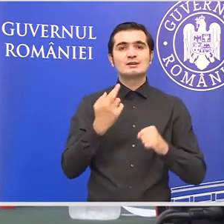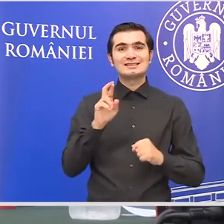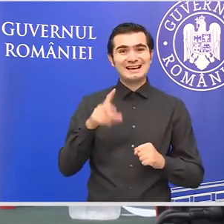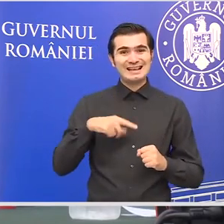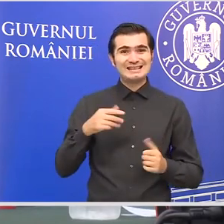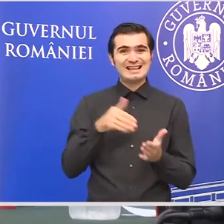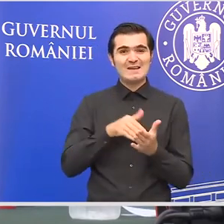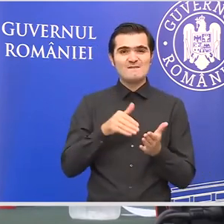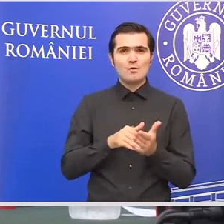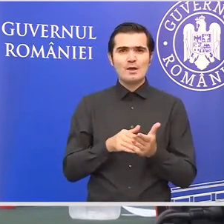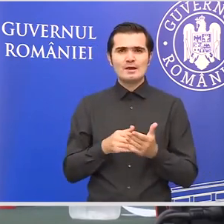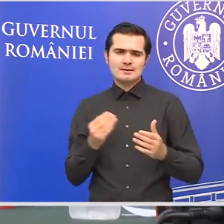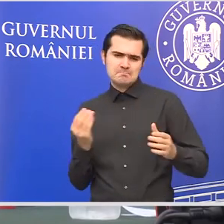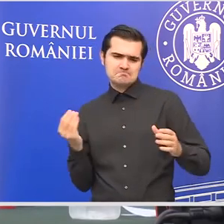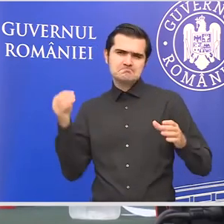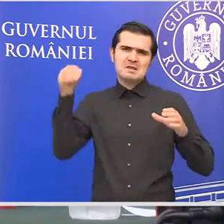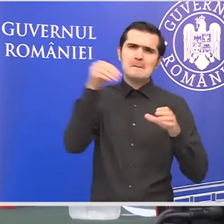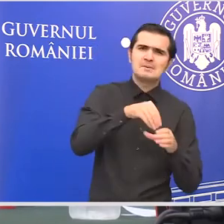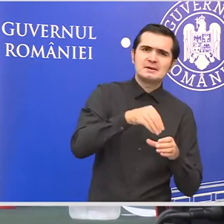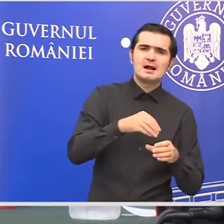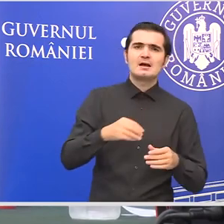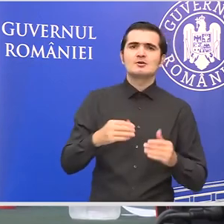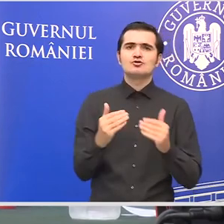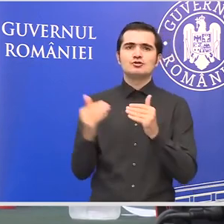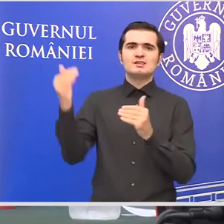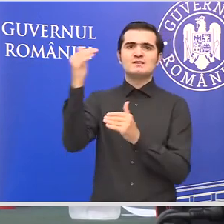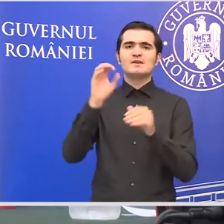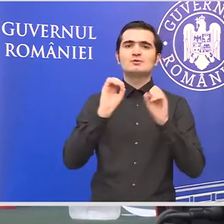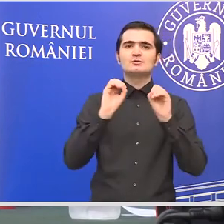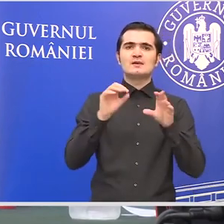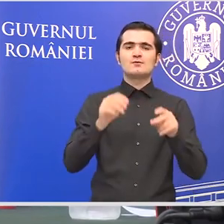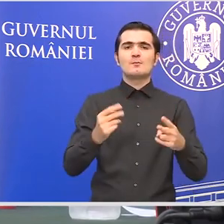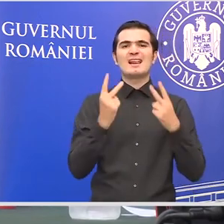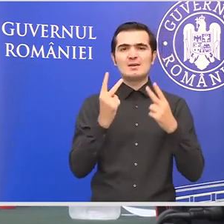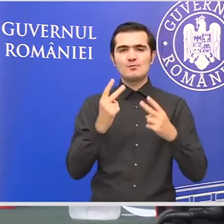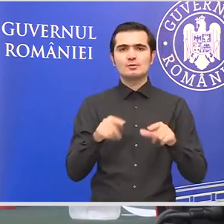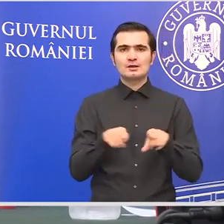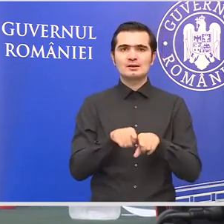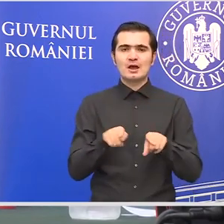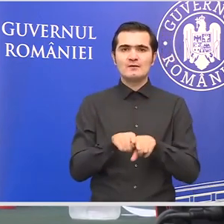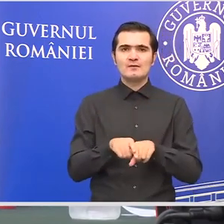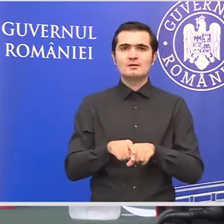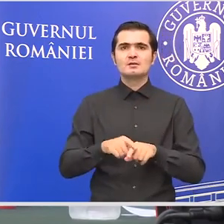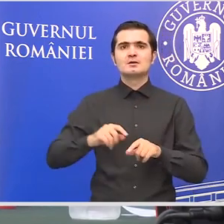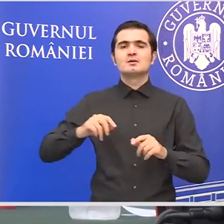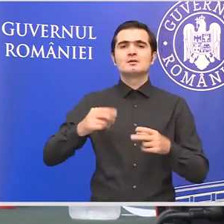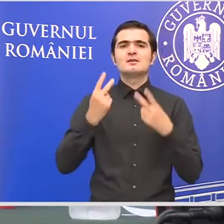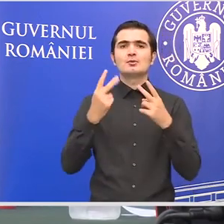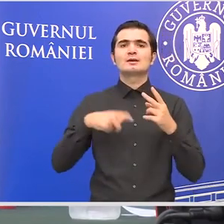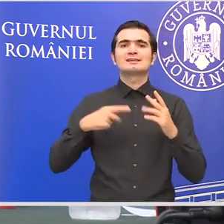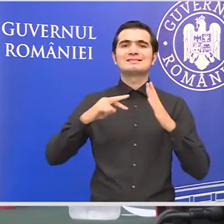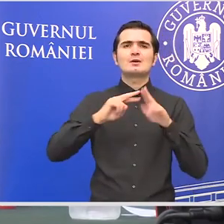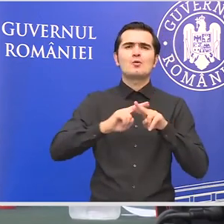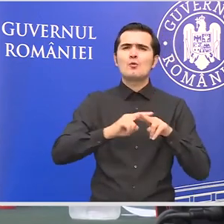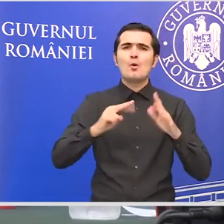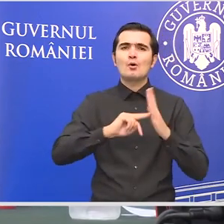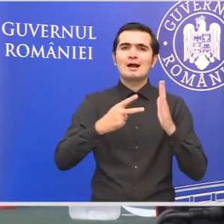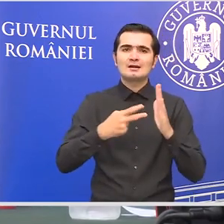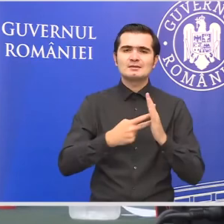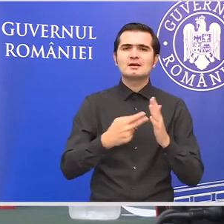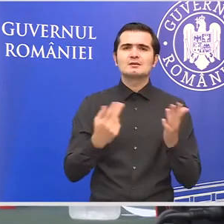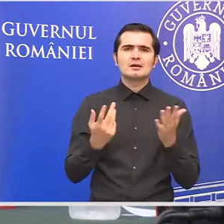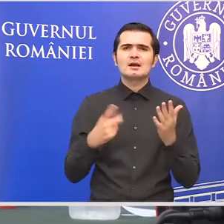importantă, nivelul de informare este foarte importantă și organizarea propriu-zisă, care în principiu este similară la nivel